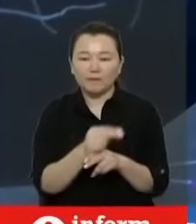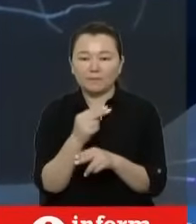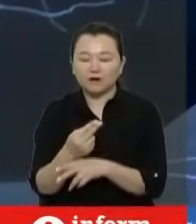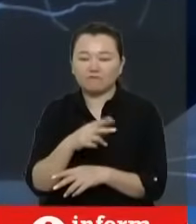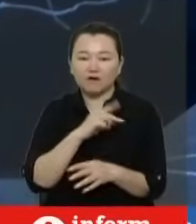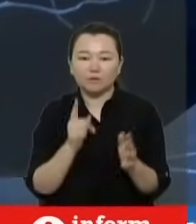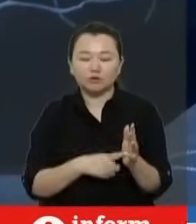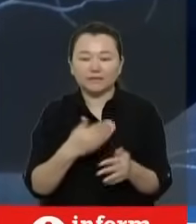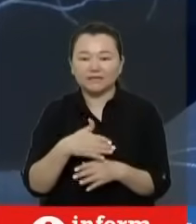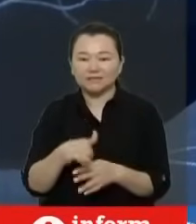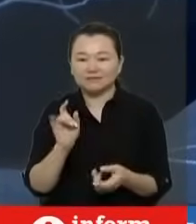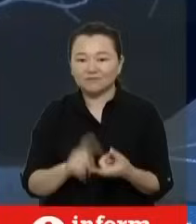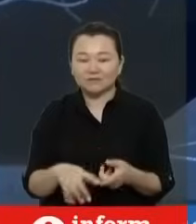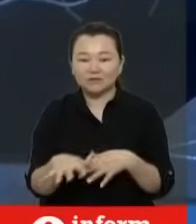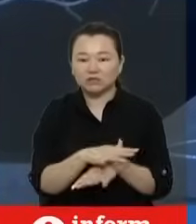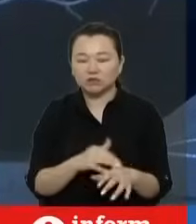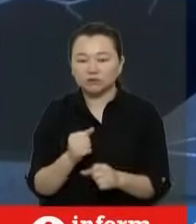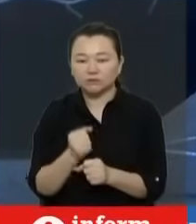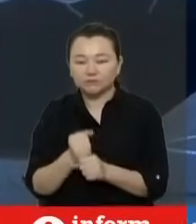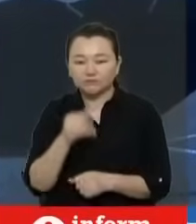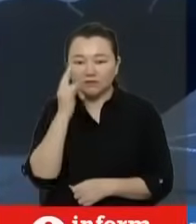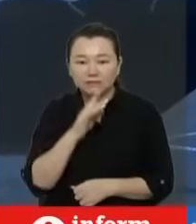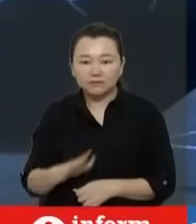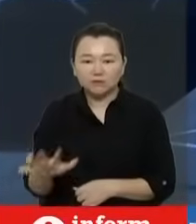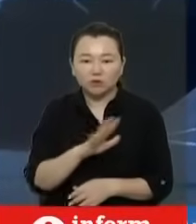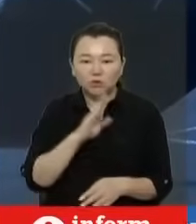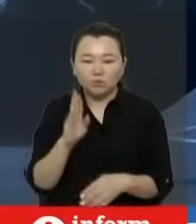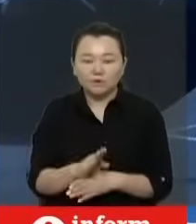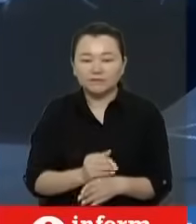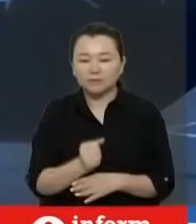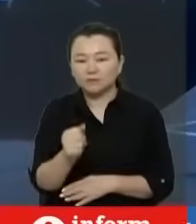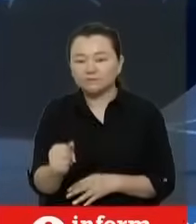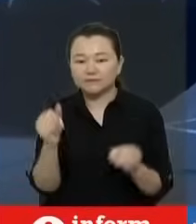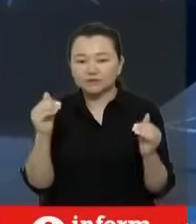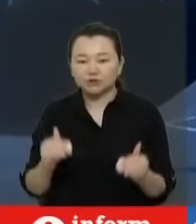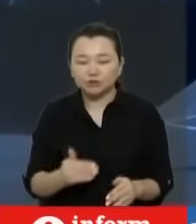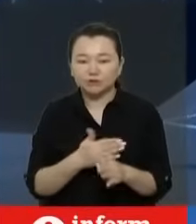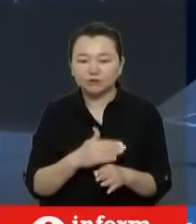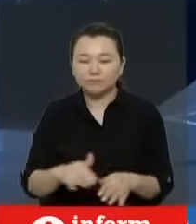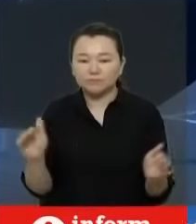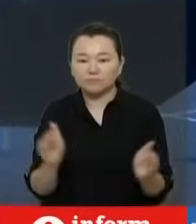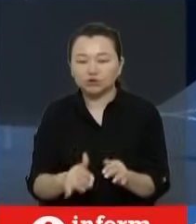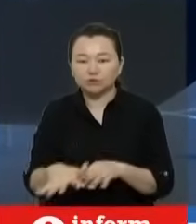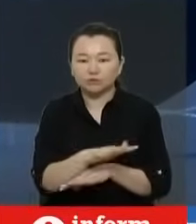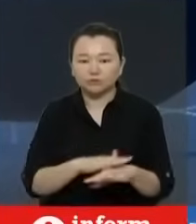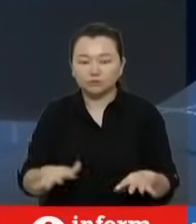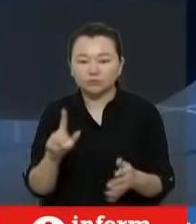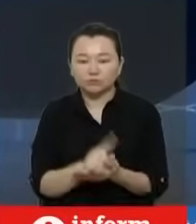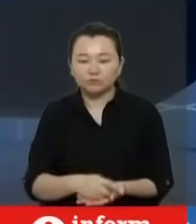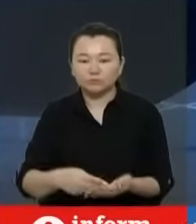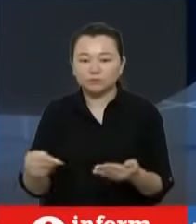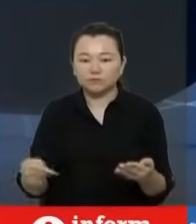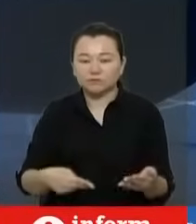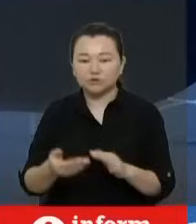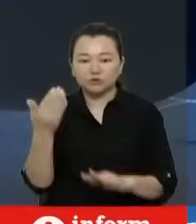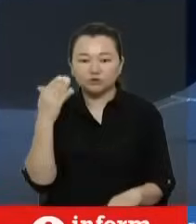вопросам кредитования населения разработали в Казахстане. Указ, направленный на снижение закредитованности граждан, ранее подписал Касым Жомарт